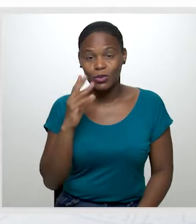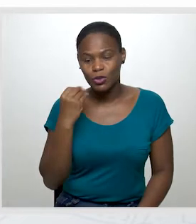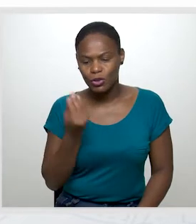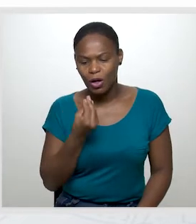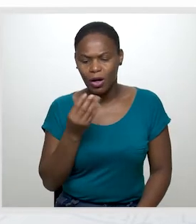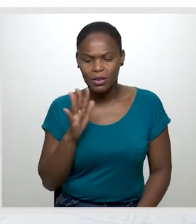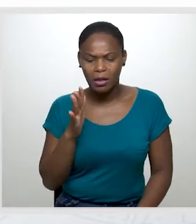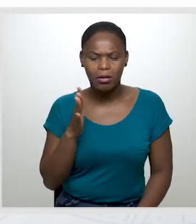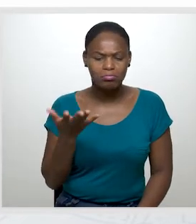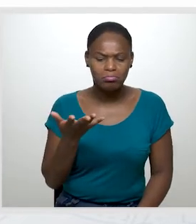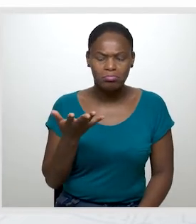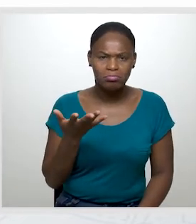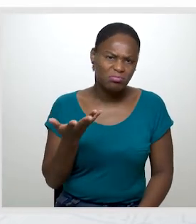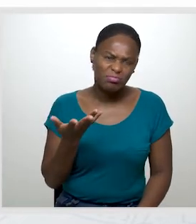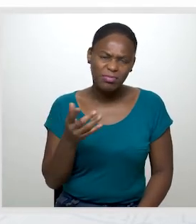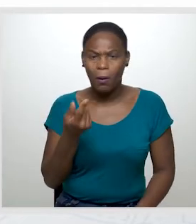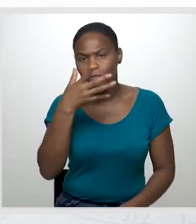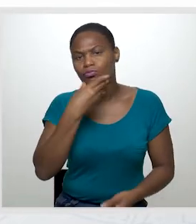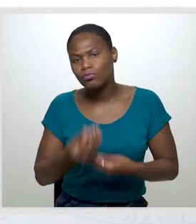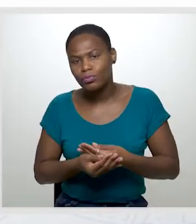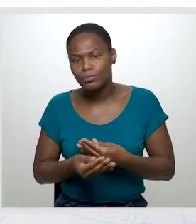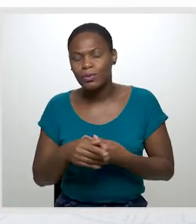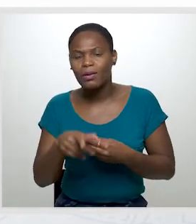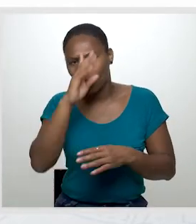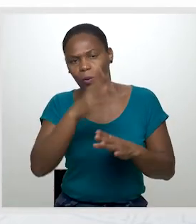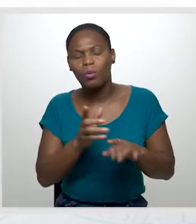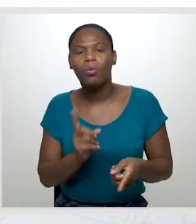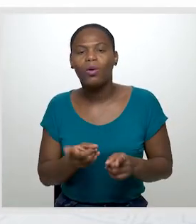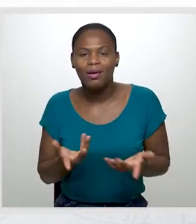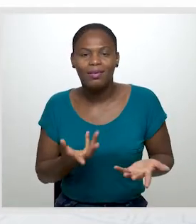une personne âgée. Oui, c'est ça, une personne âgée. Et qu'est-ce qui se passe?